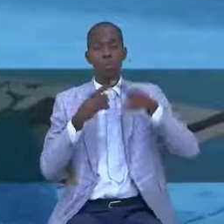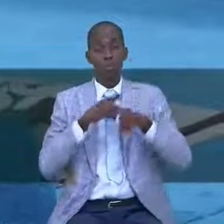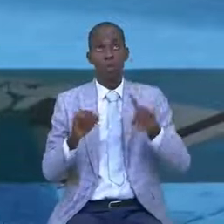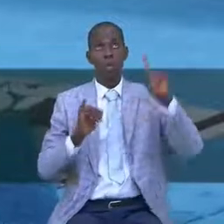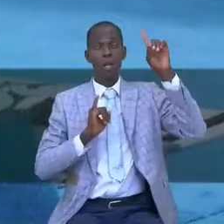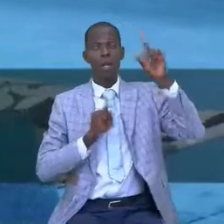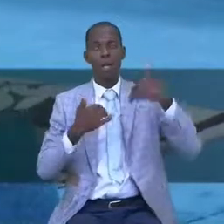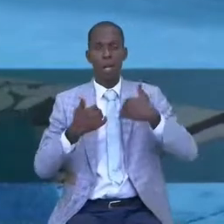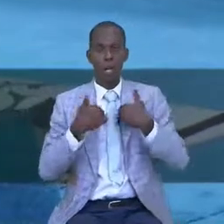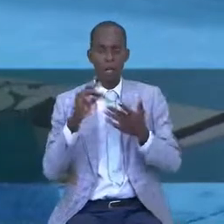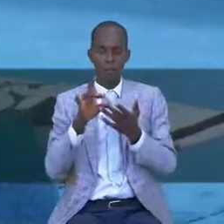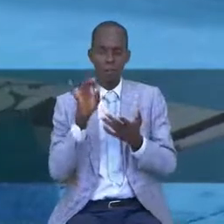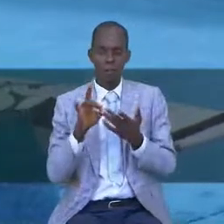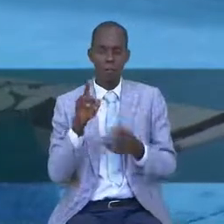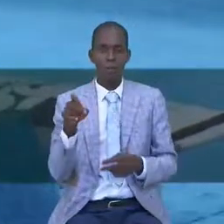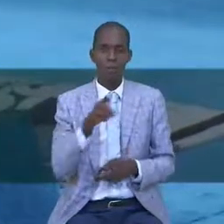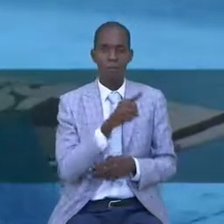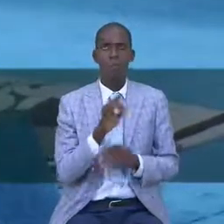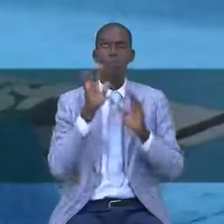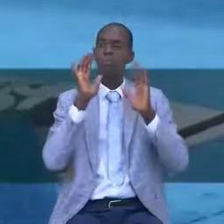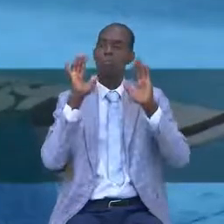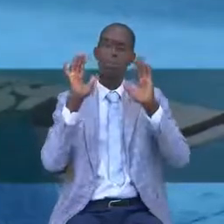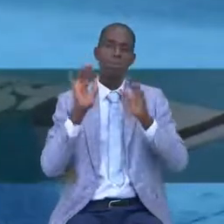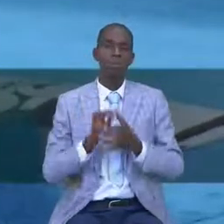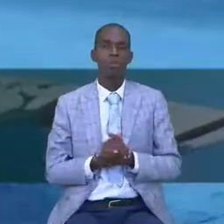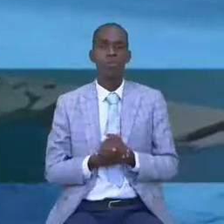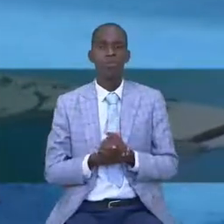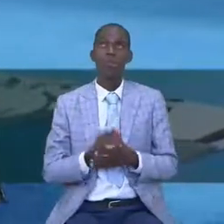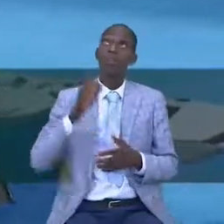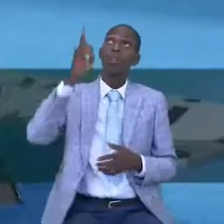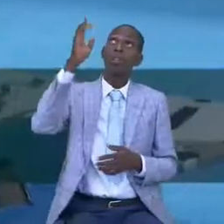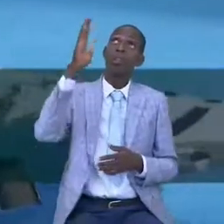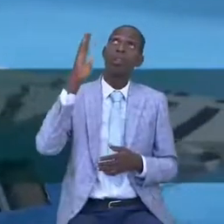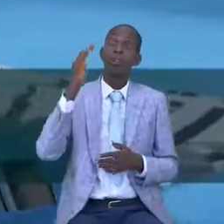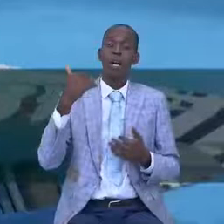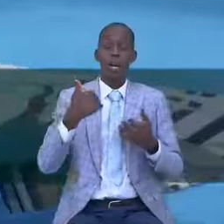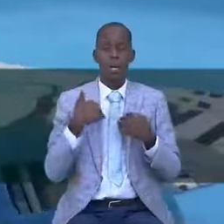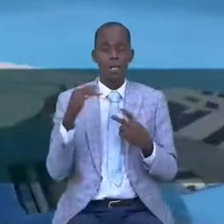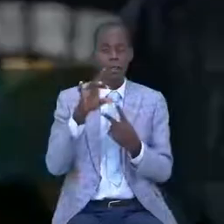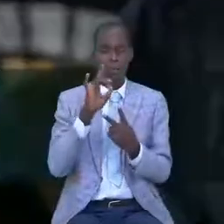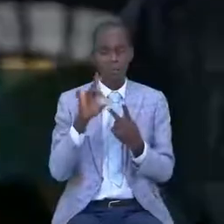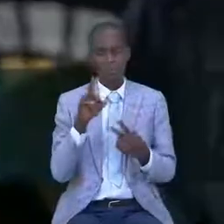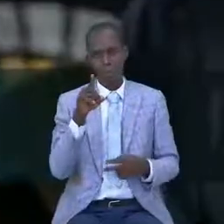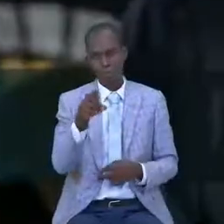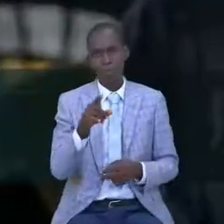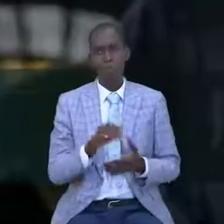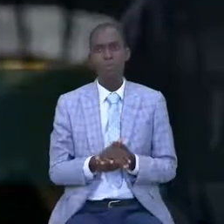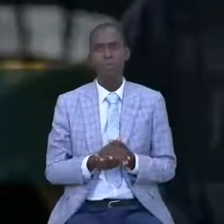Verset 16. Ce n'est pas vous qui m'avez choisi, mais moi, je vous ai choisi.